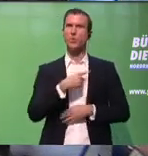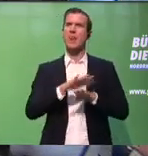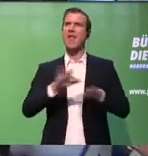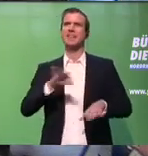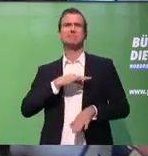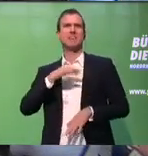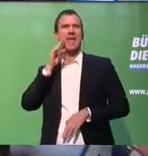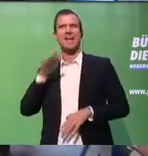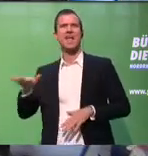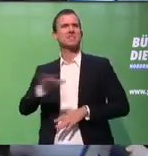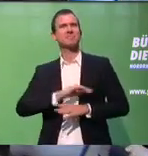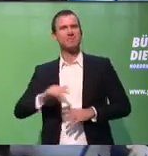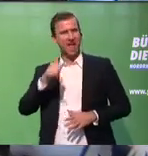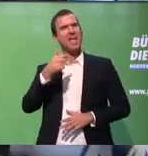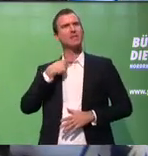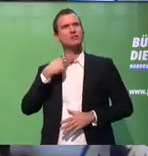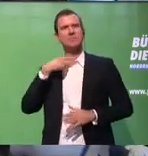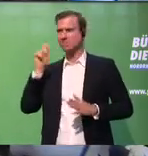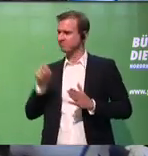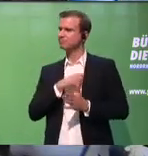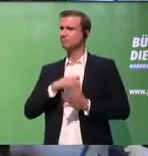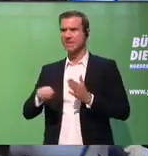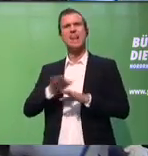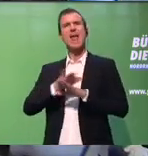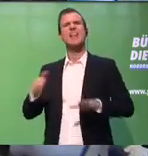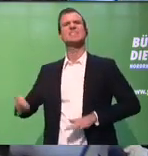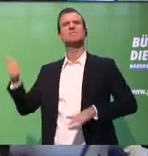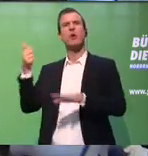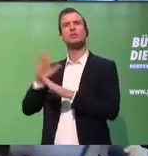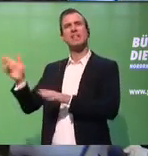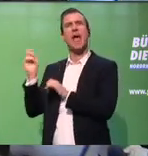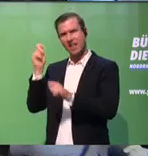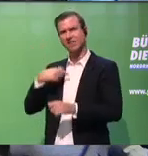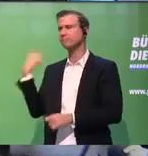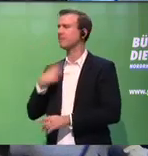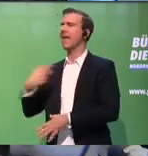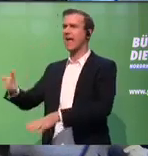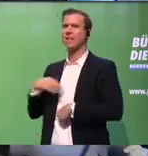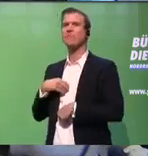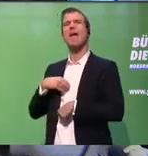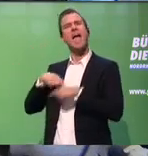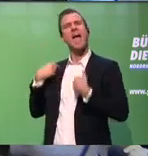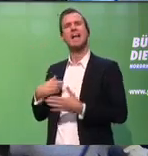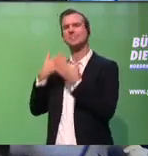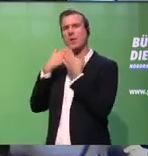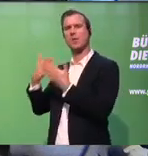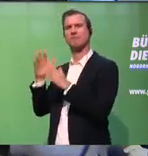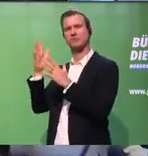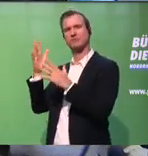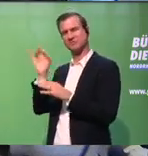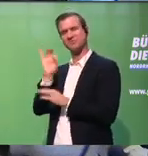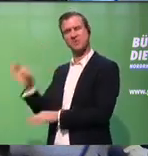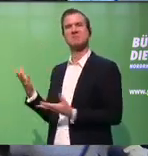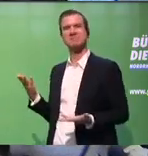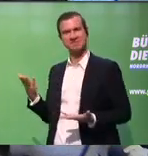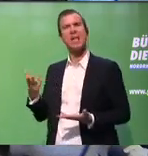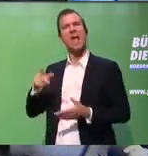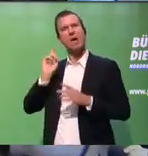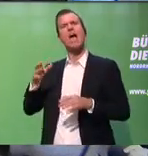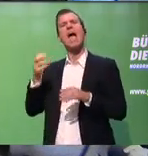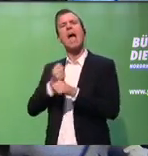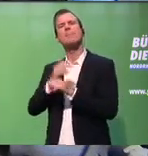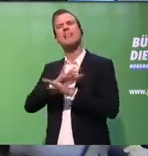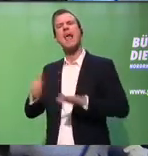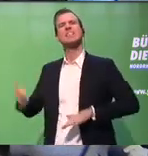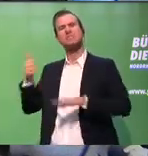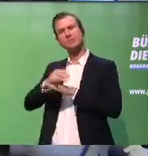raus. Wir haben einstimmig den Antrag des Landesvorstands angenommen. Herzlichen Glückwunsch uns. Vielen Dank für die Arbeit im